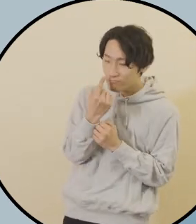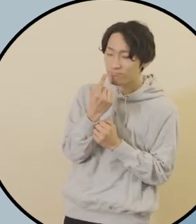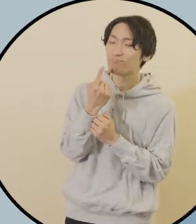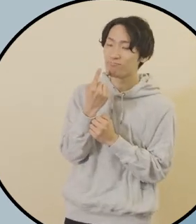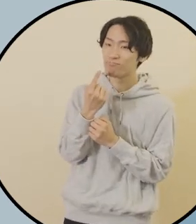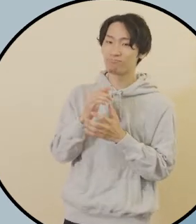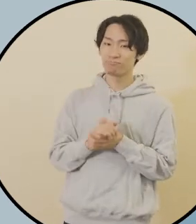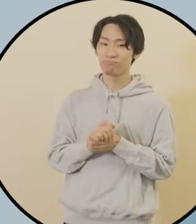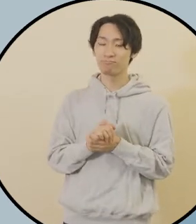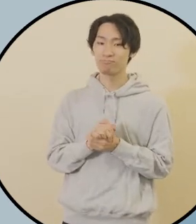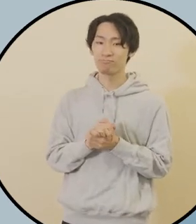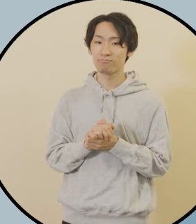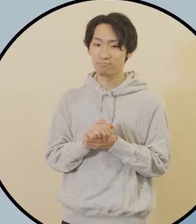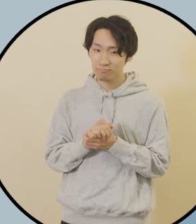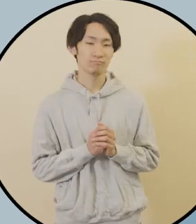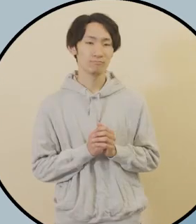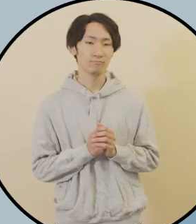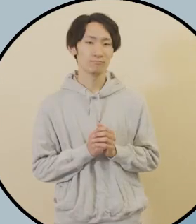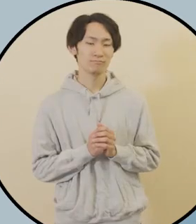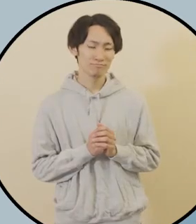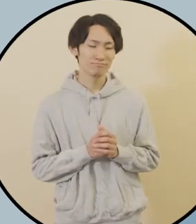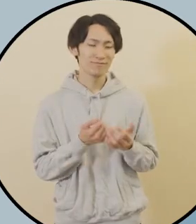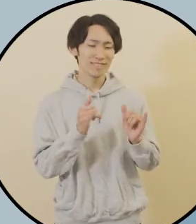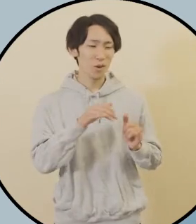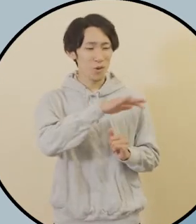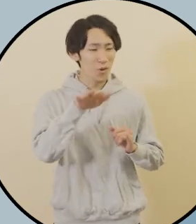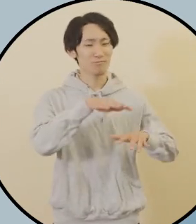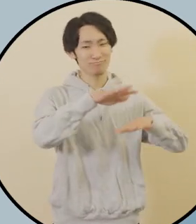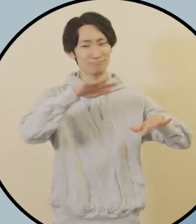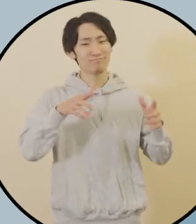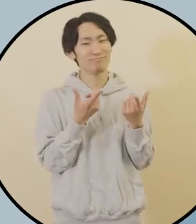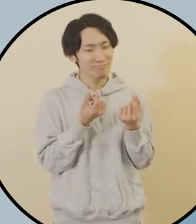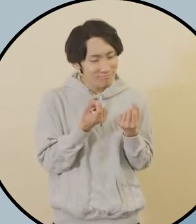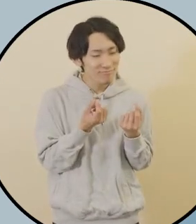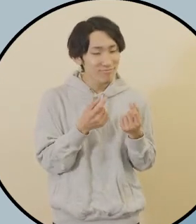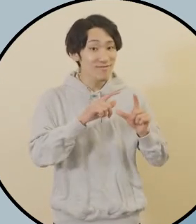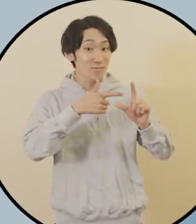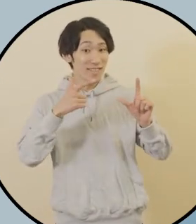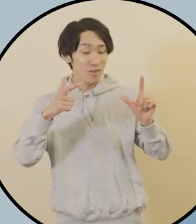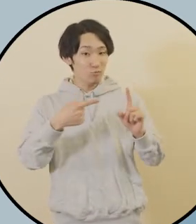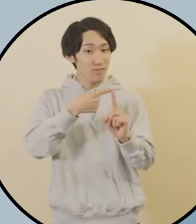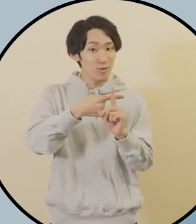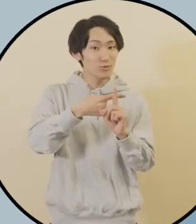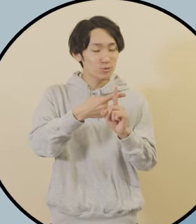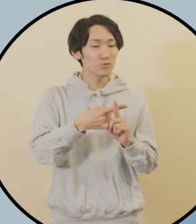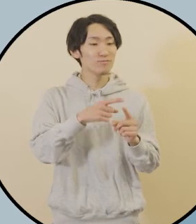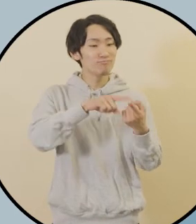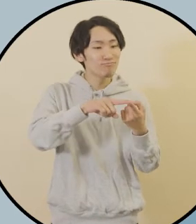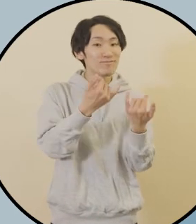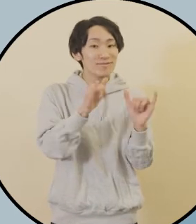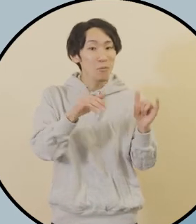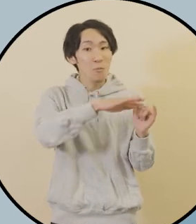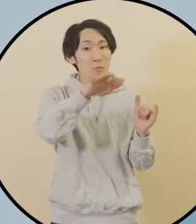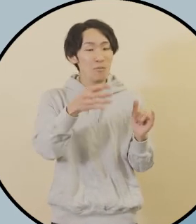に僕は思いますけどね大それぞれ違いますもうね lgbtqpros